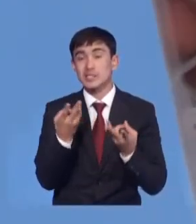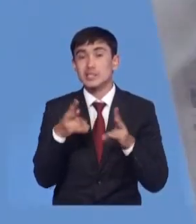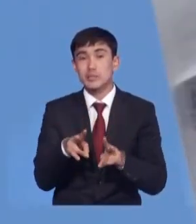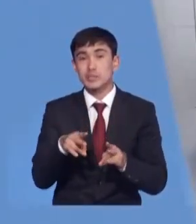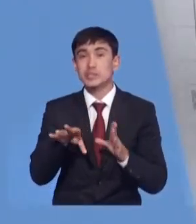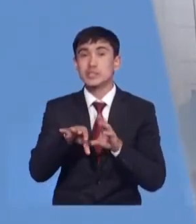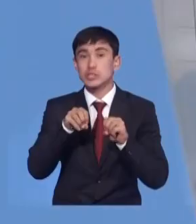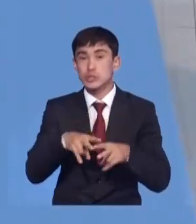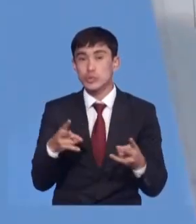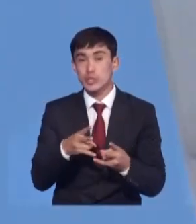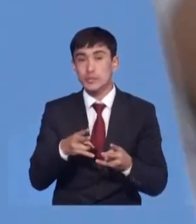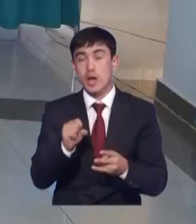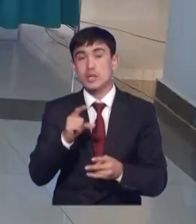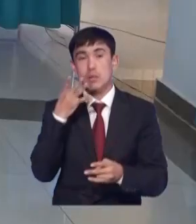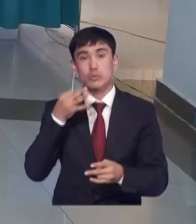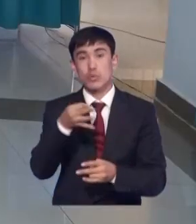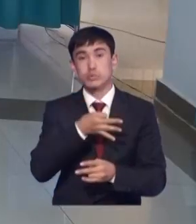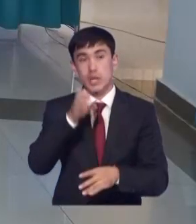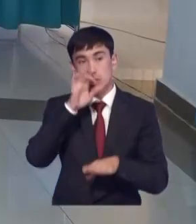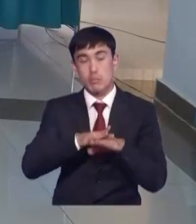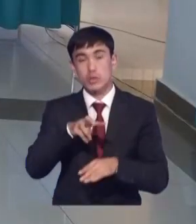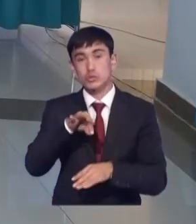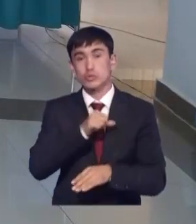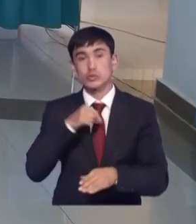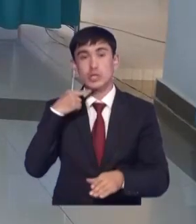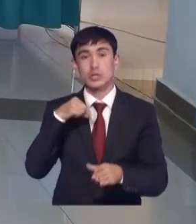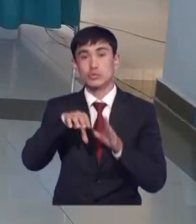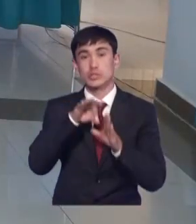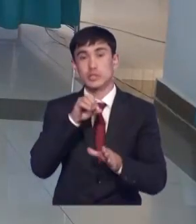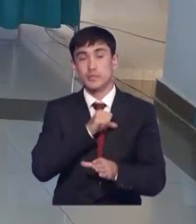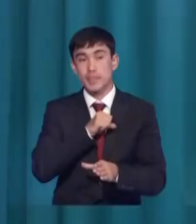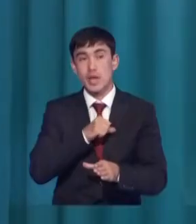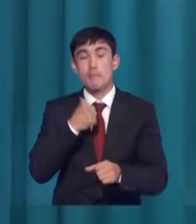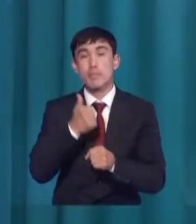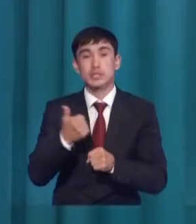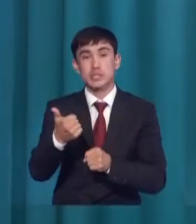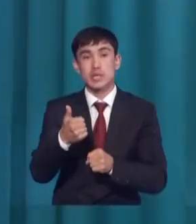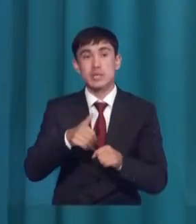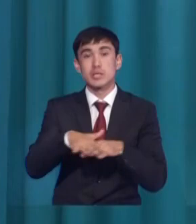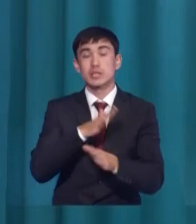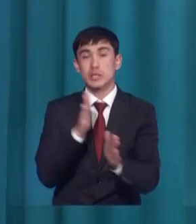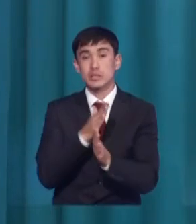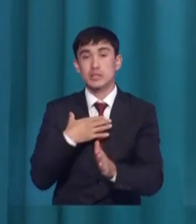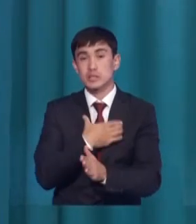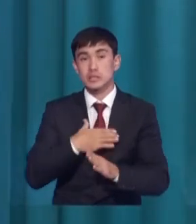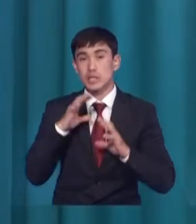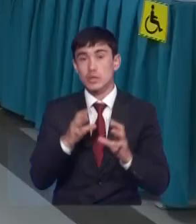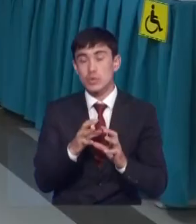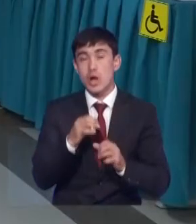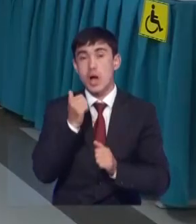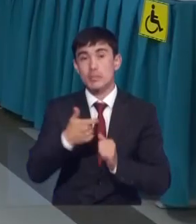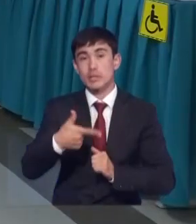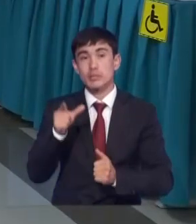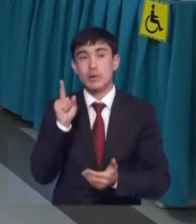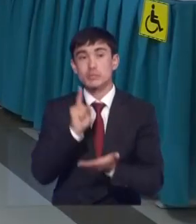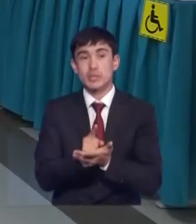еместігін анықтау. Аясында Алматы облысының әкімі Марат Сұлтанғазиев та өз таңдауын жасады. Аймақ басшысы ел тағдырына жанашырлықпен қарау, әрбір